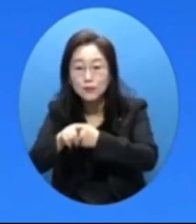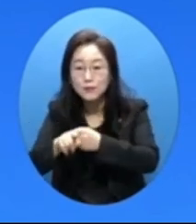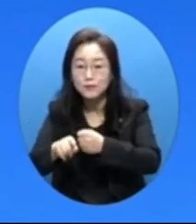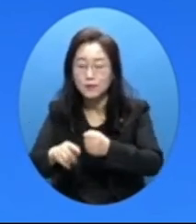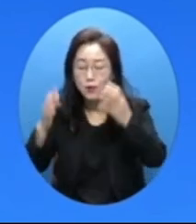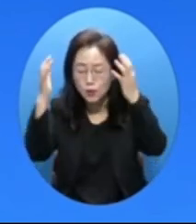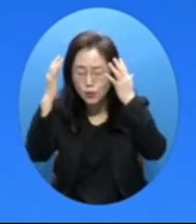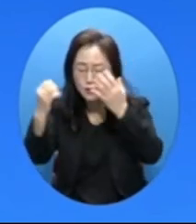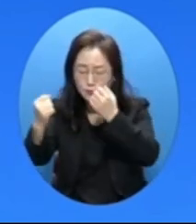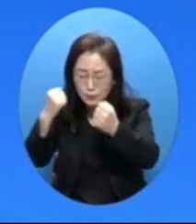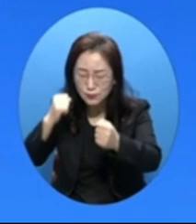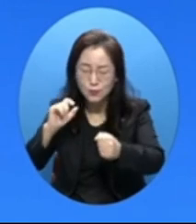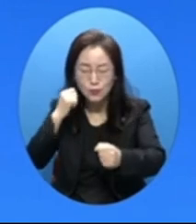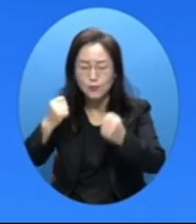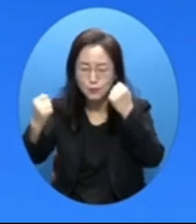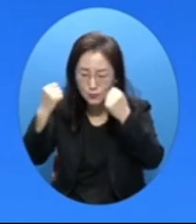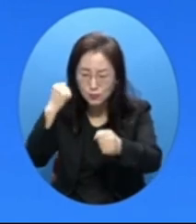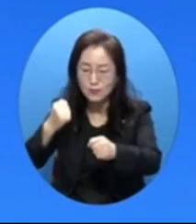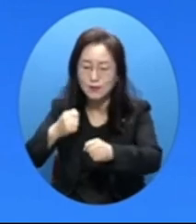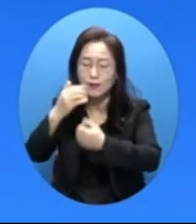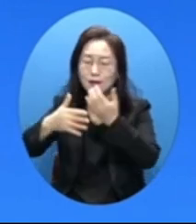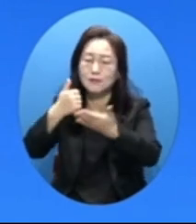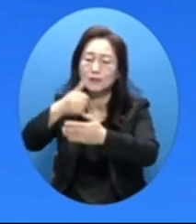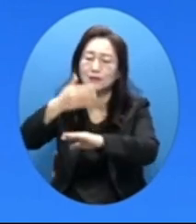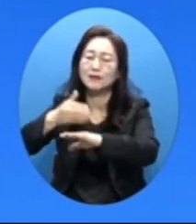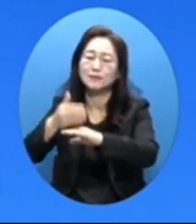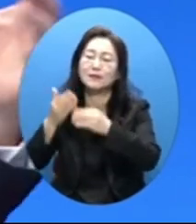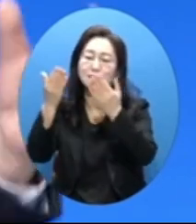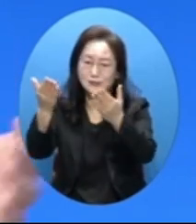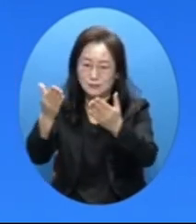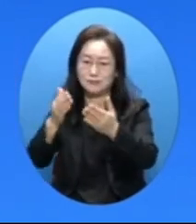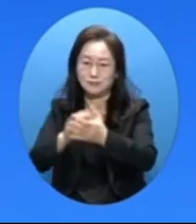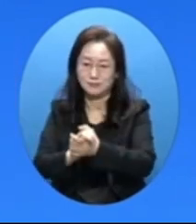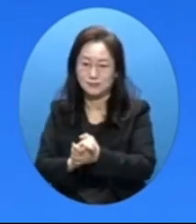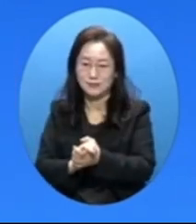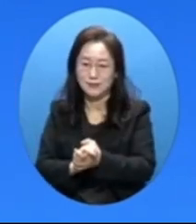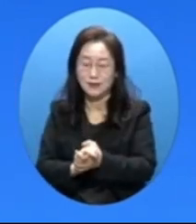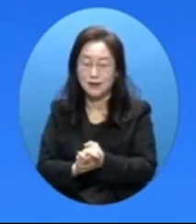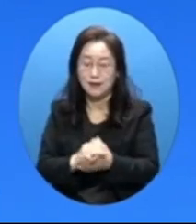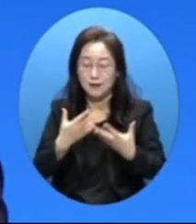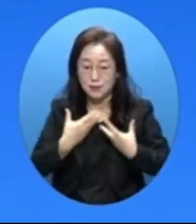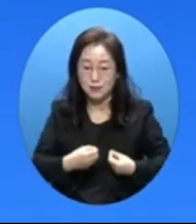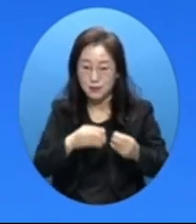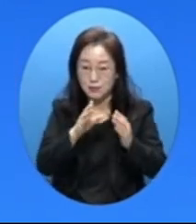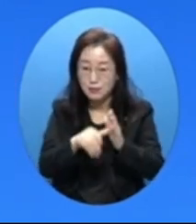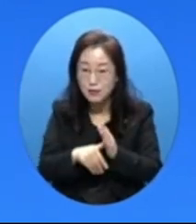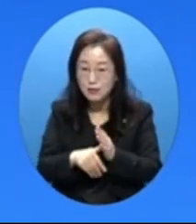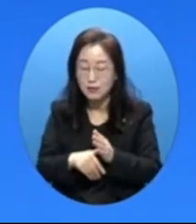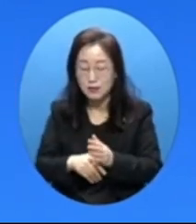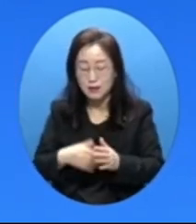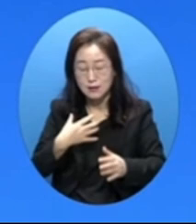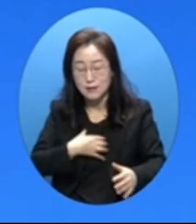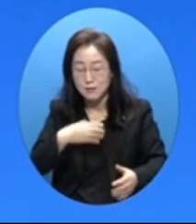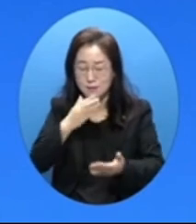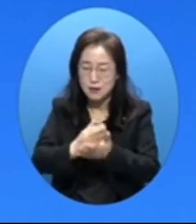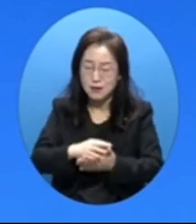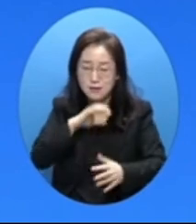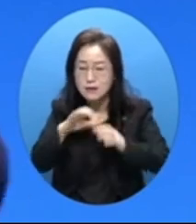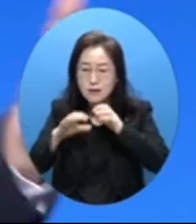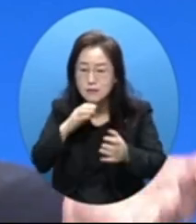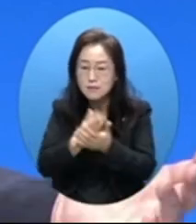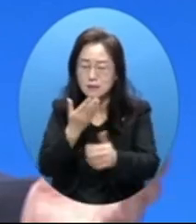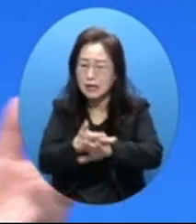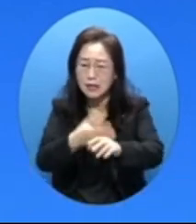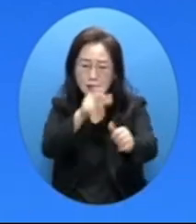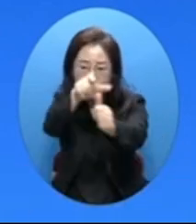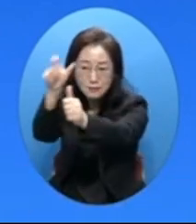어려움 당할 때 주님 앞에 드리는 감사인 것입니다 절망할 때 염려하지 말고 걱정하지 말고 불평하지 말고 남